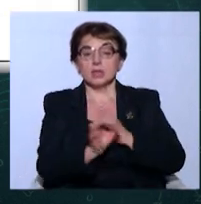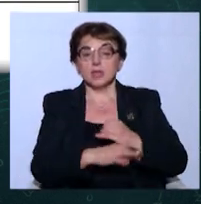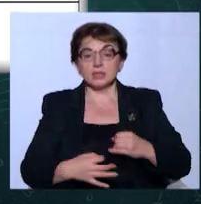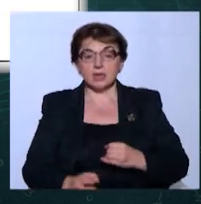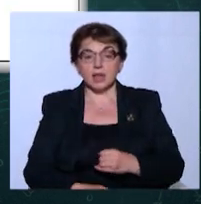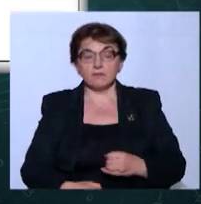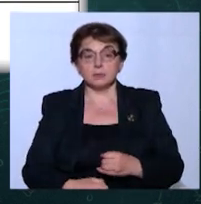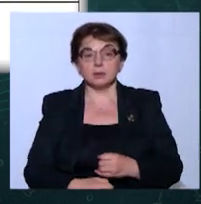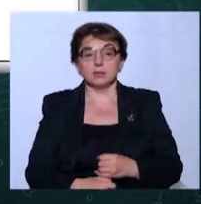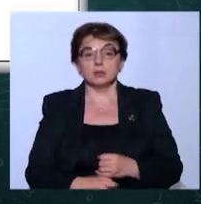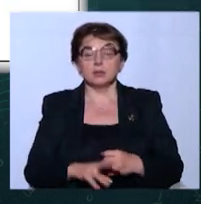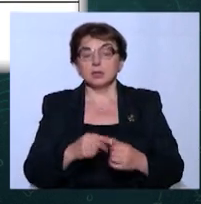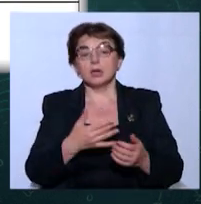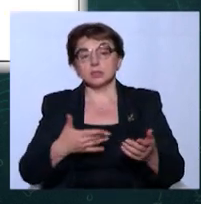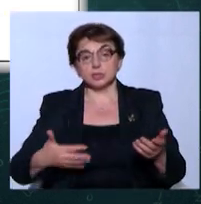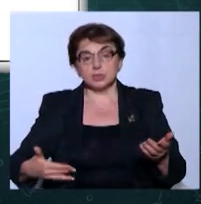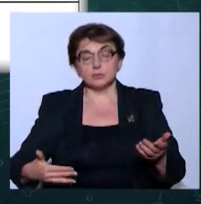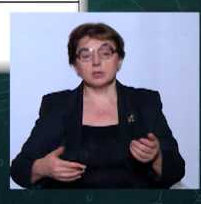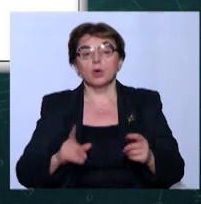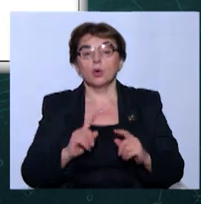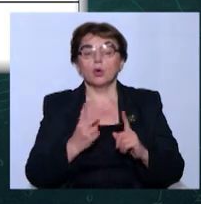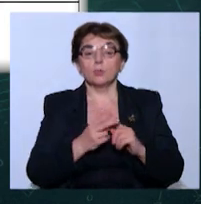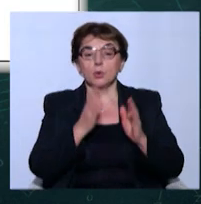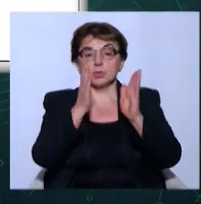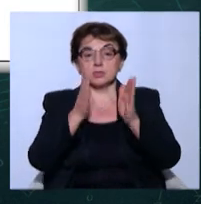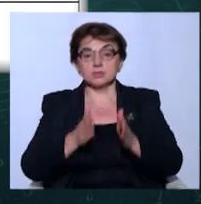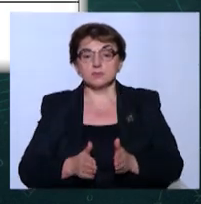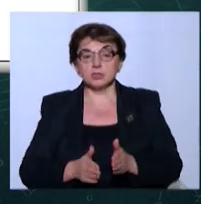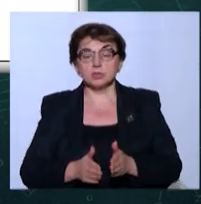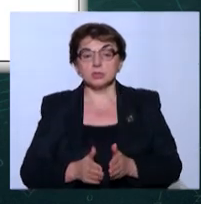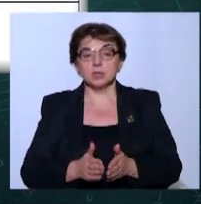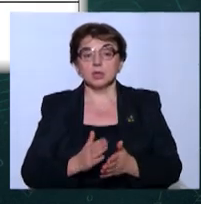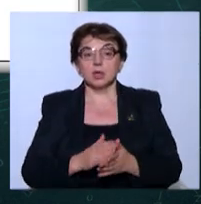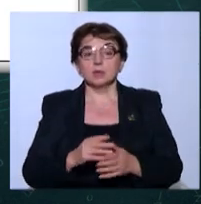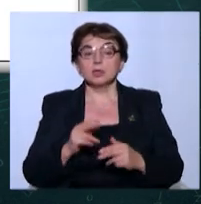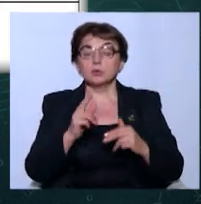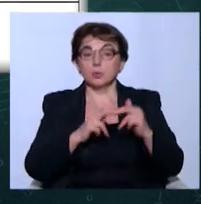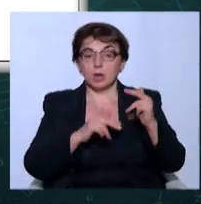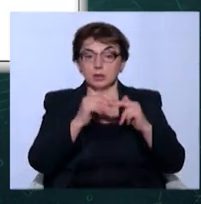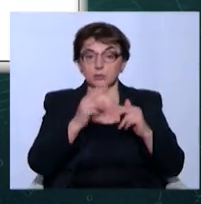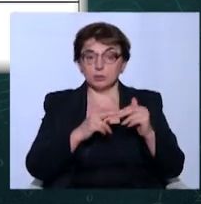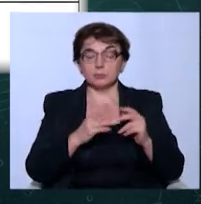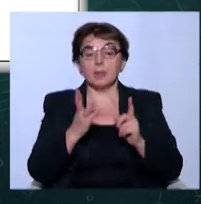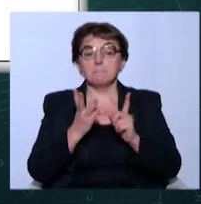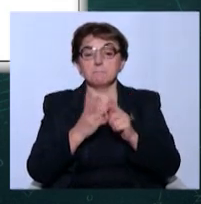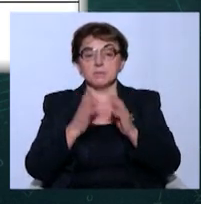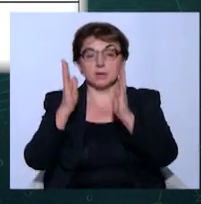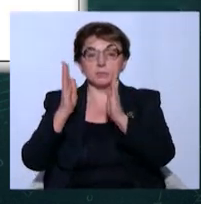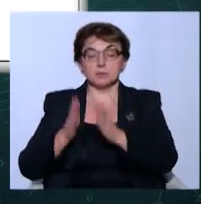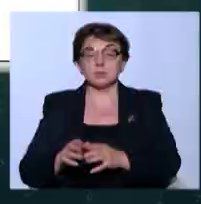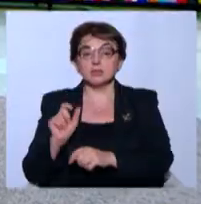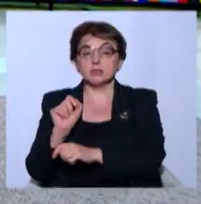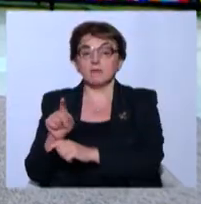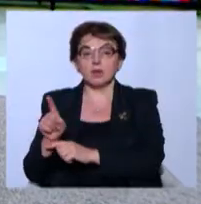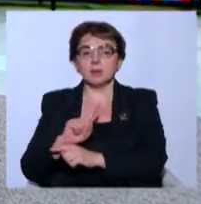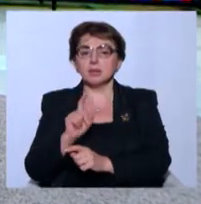ნაწლავები და ასე შემდეგ, ხოლო მეორე სვეტში არის აგებულება, მესამე სვეტში არის